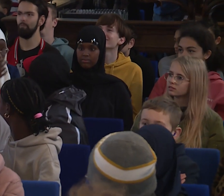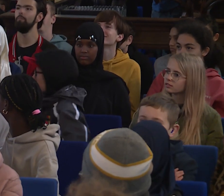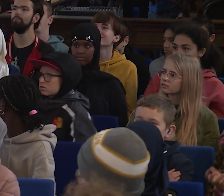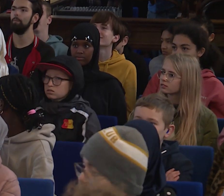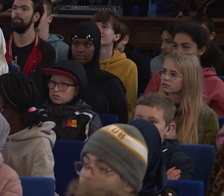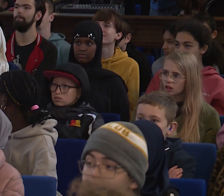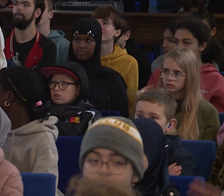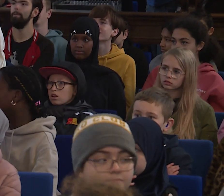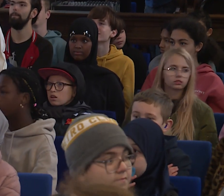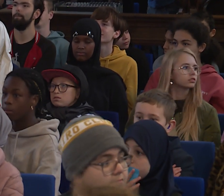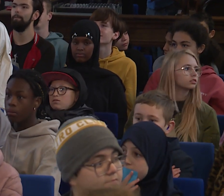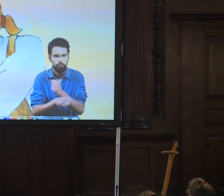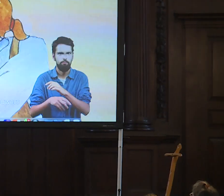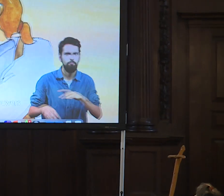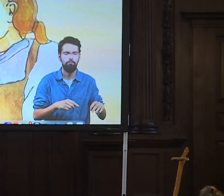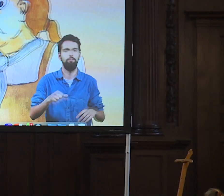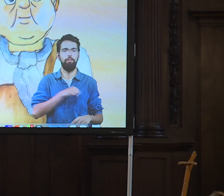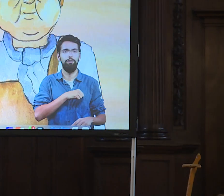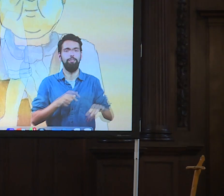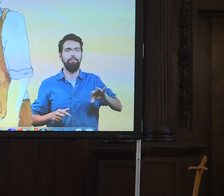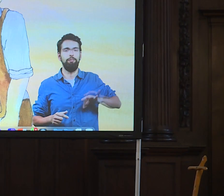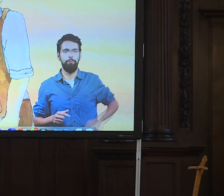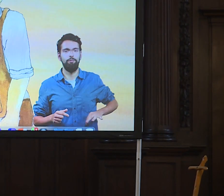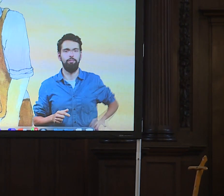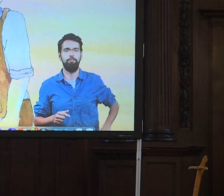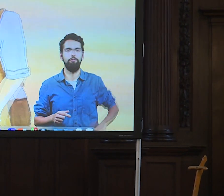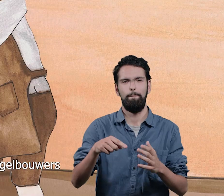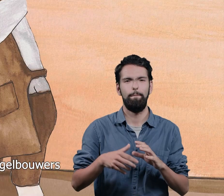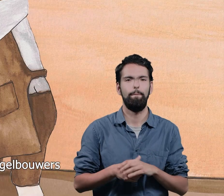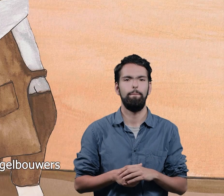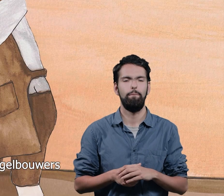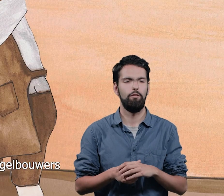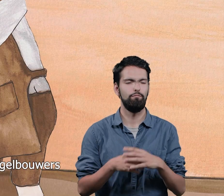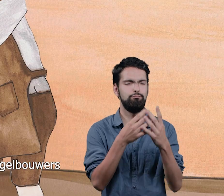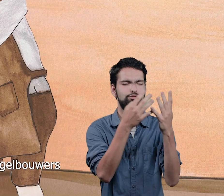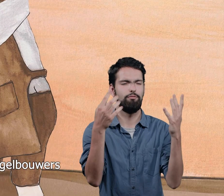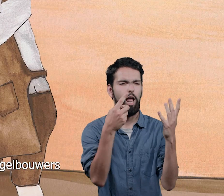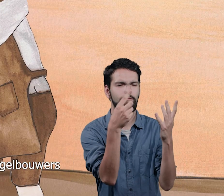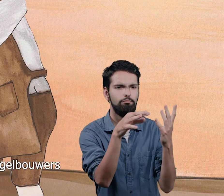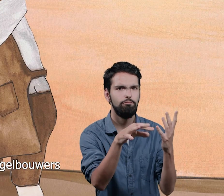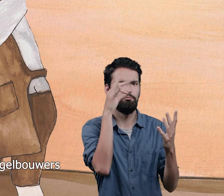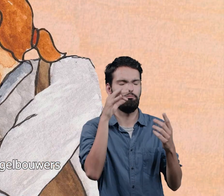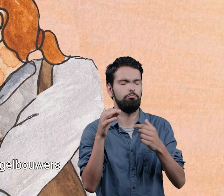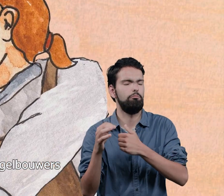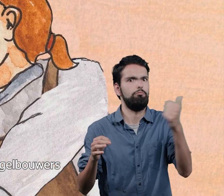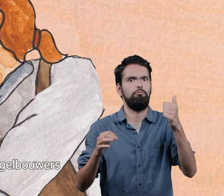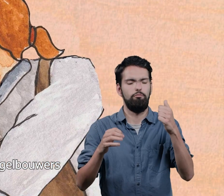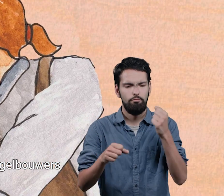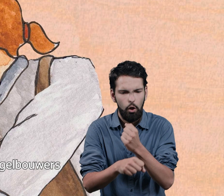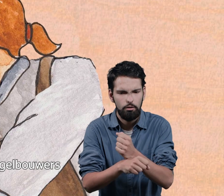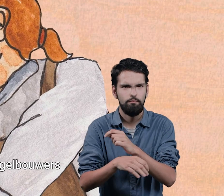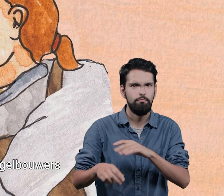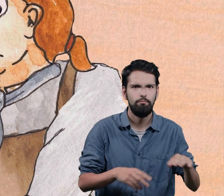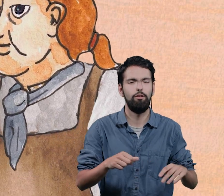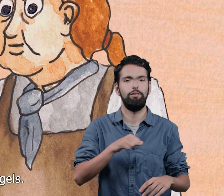Cantalis Guyot School in Haren mocht het verhaal in gebarentaal vertolken. Een van de meest bewonderde orgelbouwers is Arp Snitker